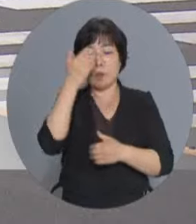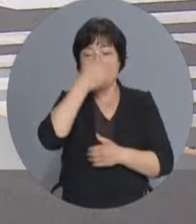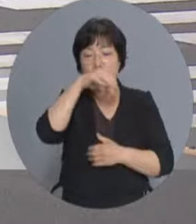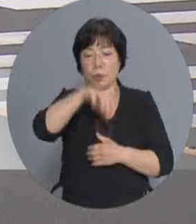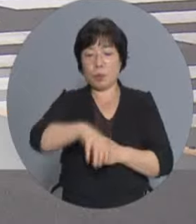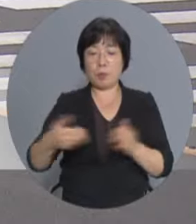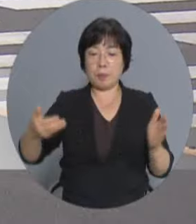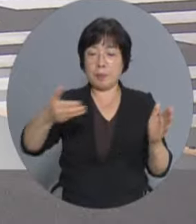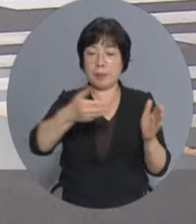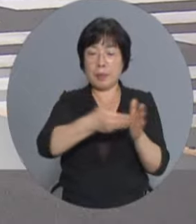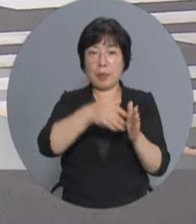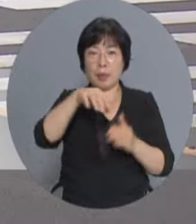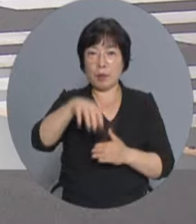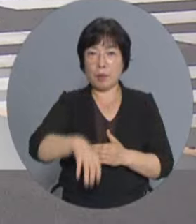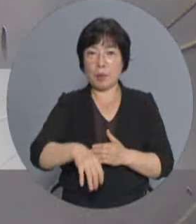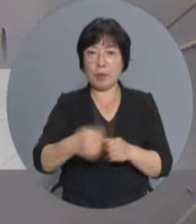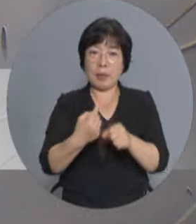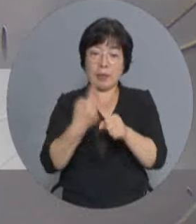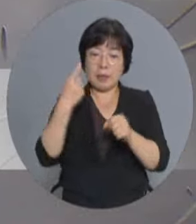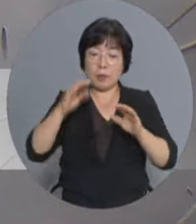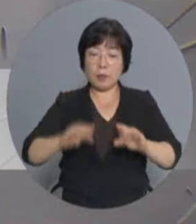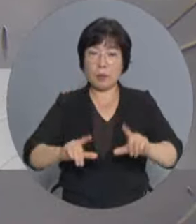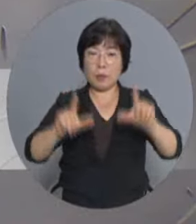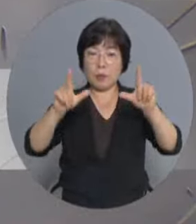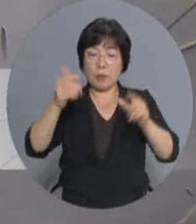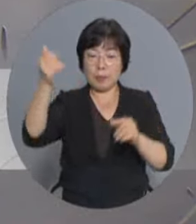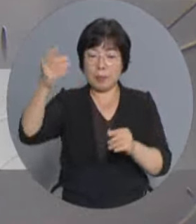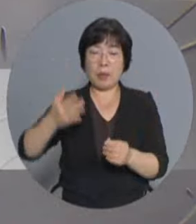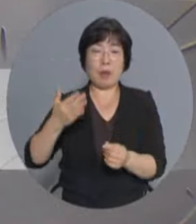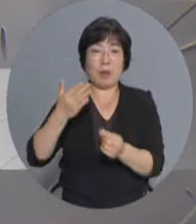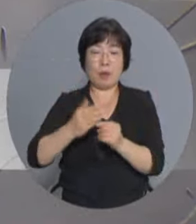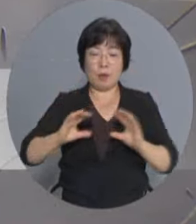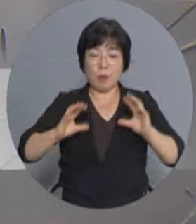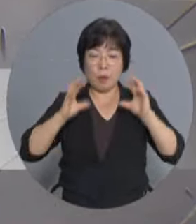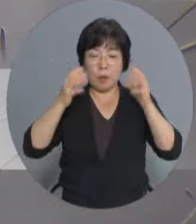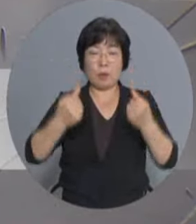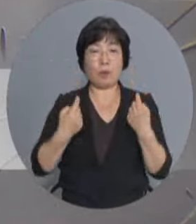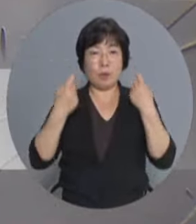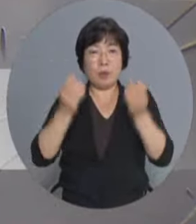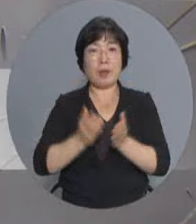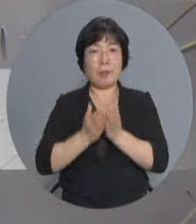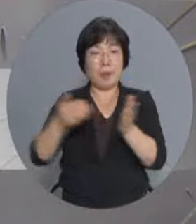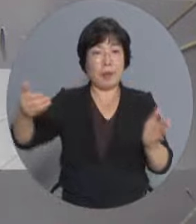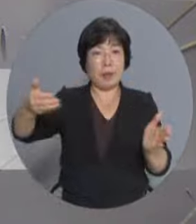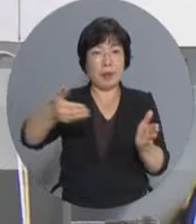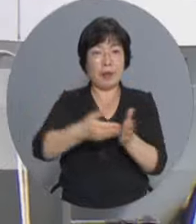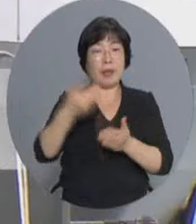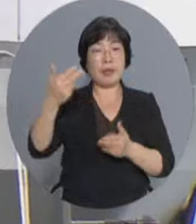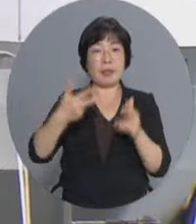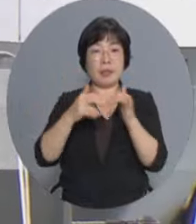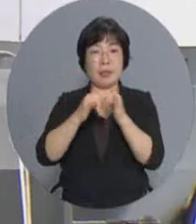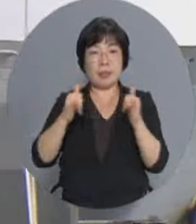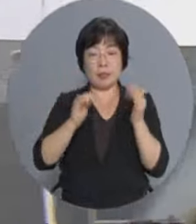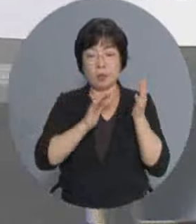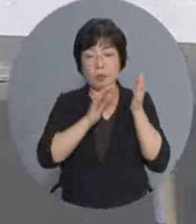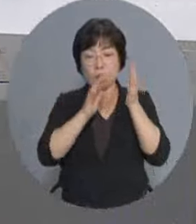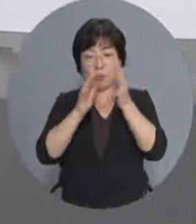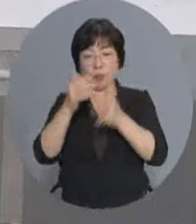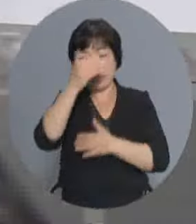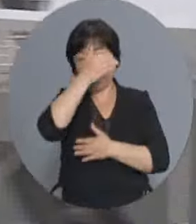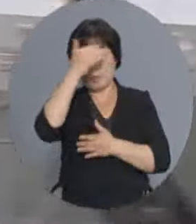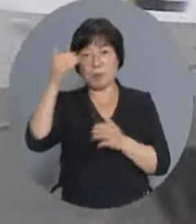엑스포 여객선 터미널에는 지난해와 올해 아홉 차례 국제 크루즈 선박이 입항해 7천여명의 승객과